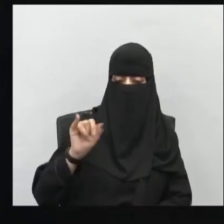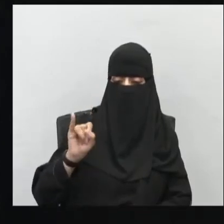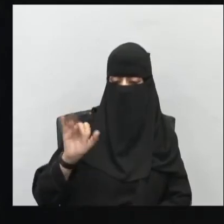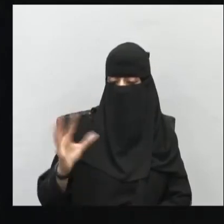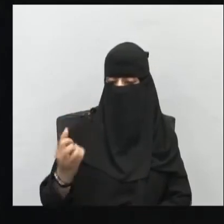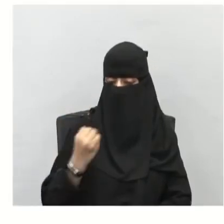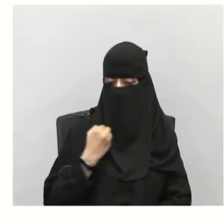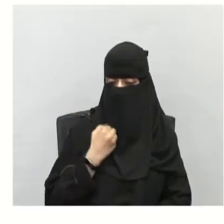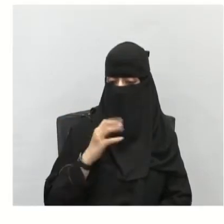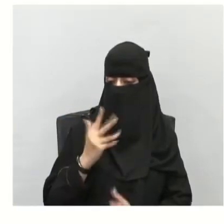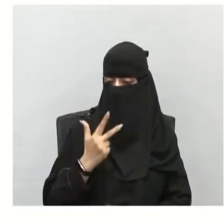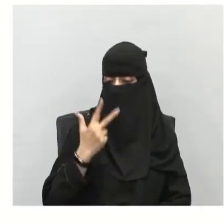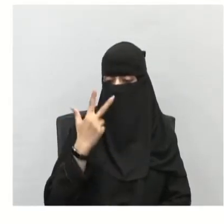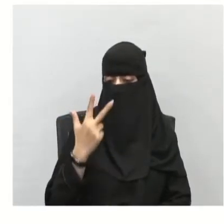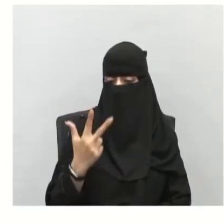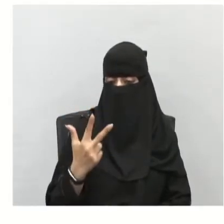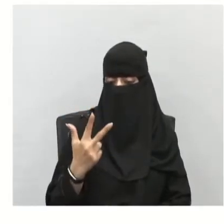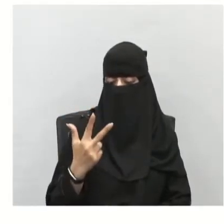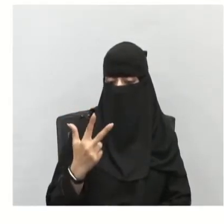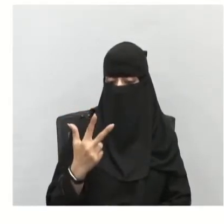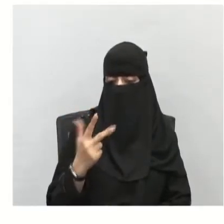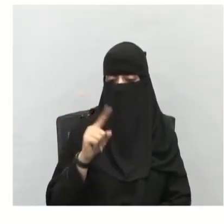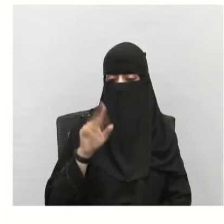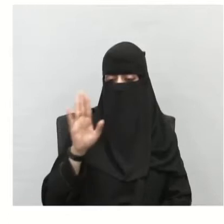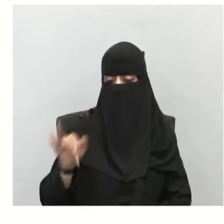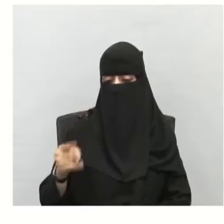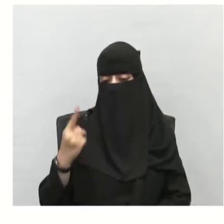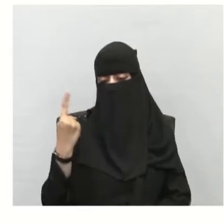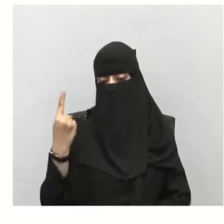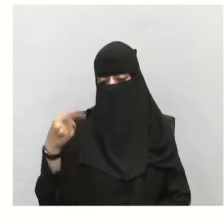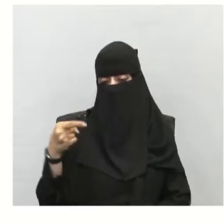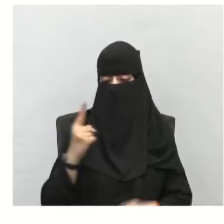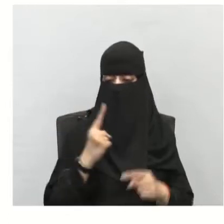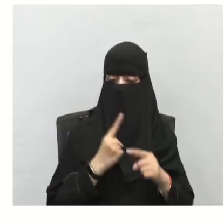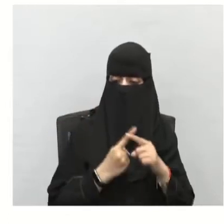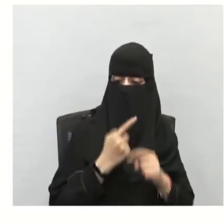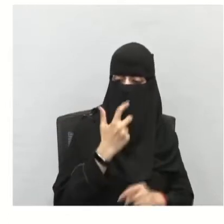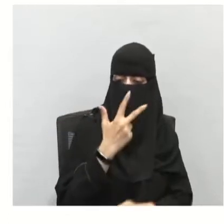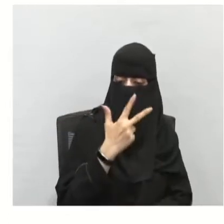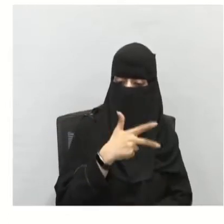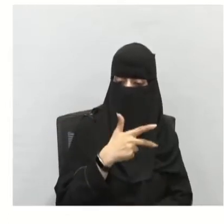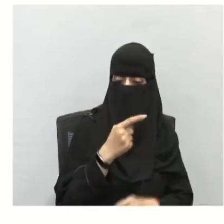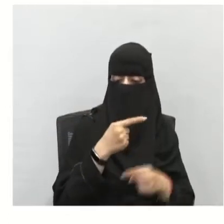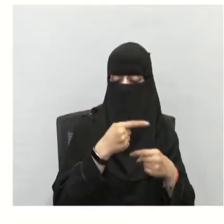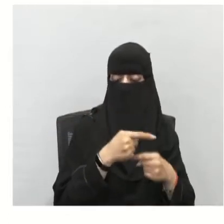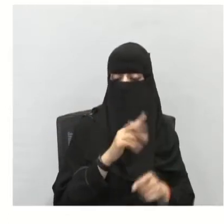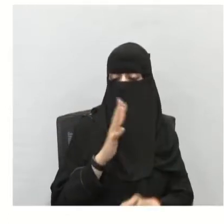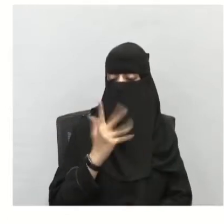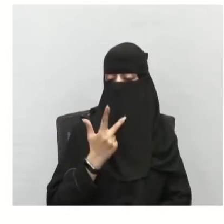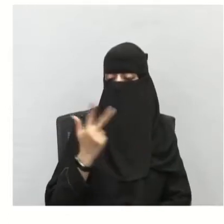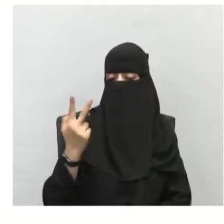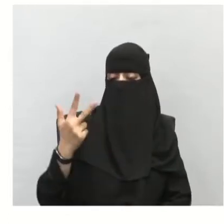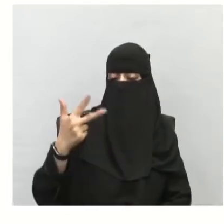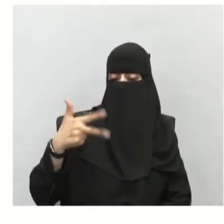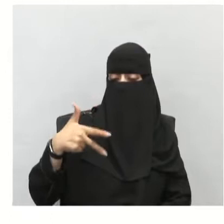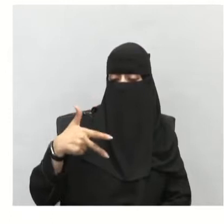هنا 8 أوراق نقدية من فئة العشرة. إذن سوف أضرب ماذا؟ 10 ضرب